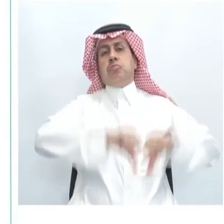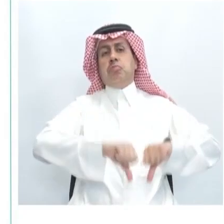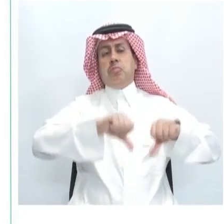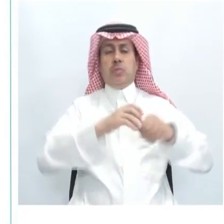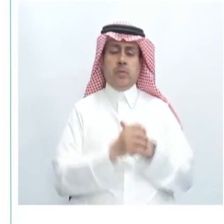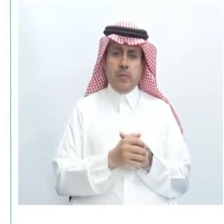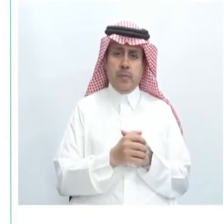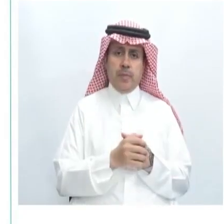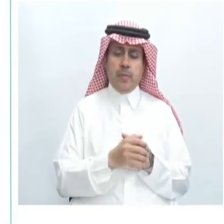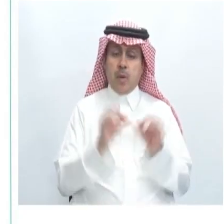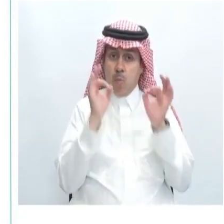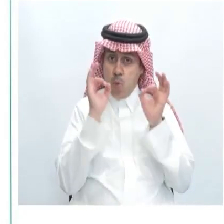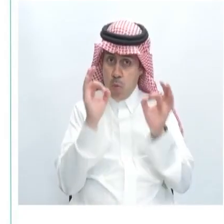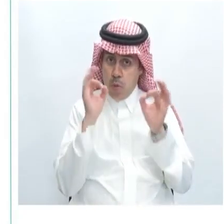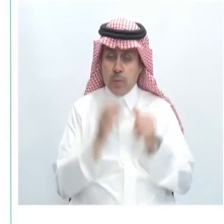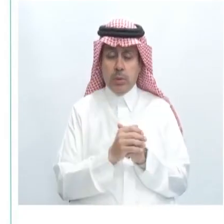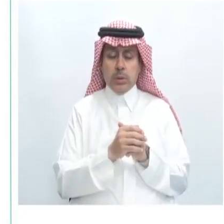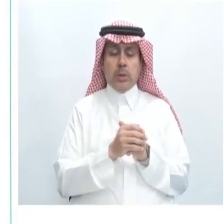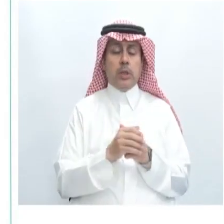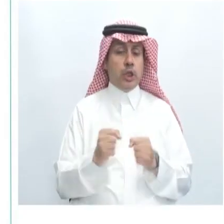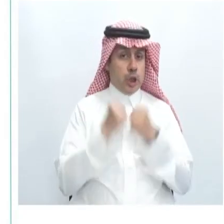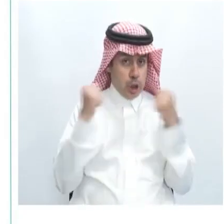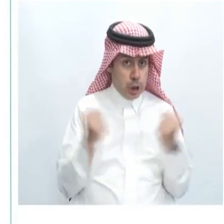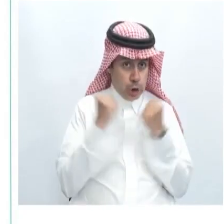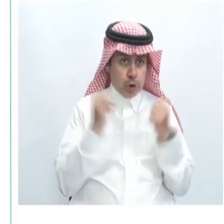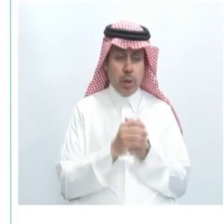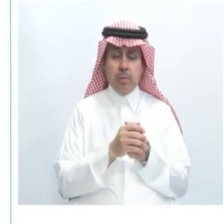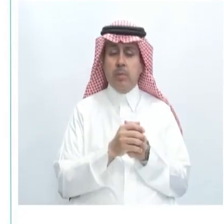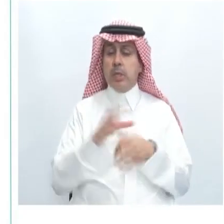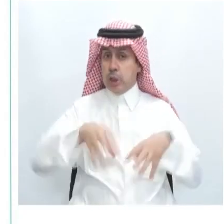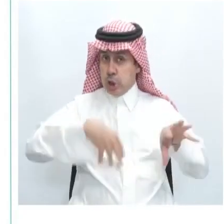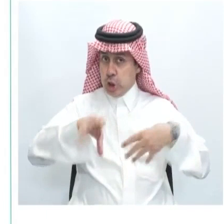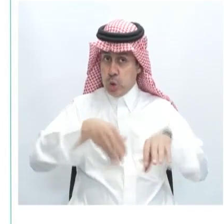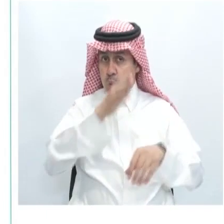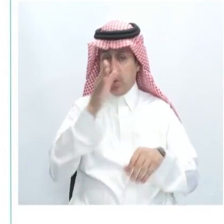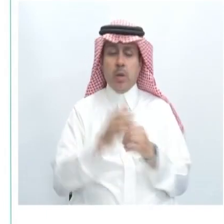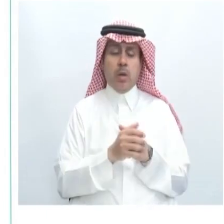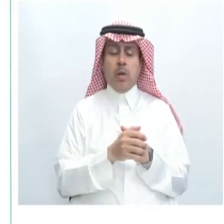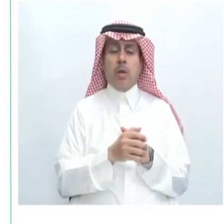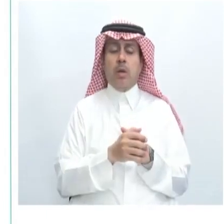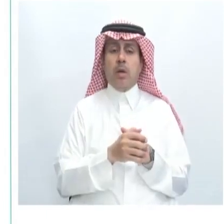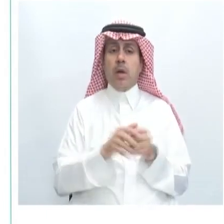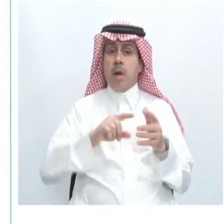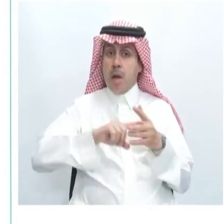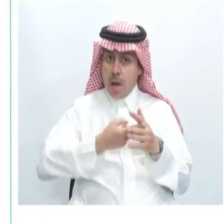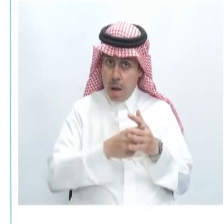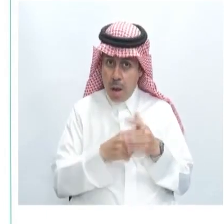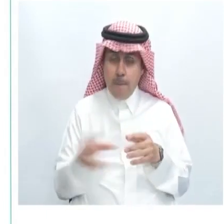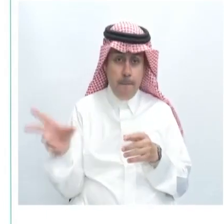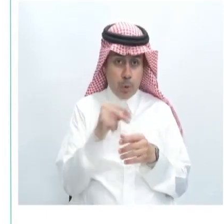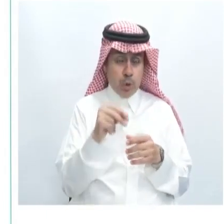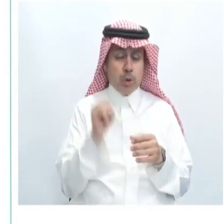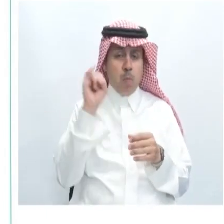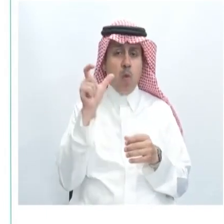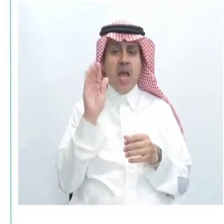التسويقيه لذلك مهمه الاجهزه التسويقيه هو خلق منتج مناسب للرغبات العملاء لكي لا نقع في هذه